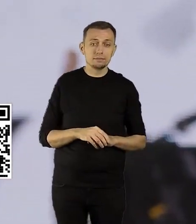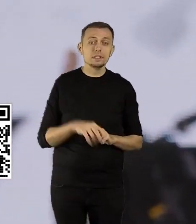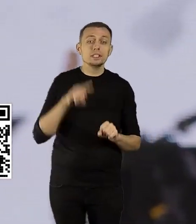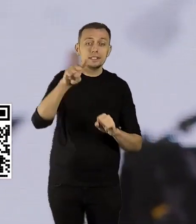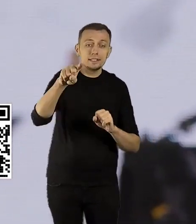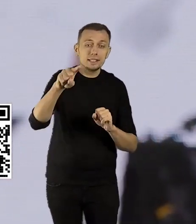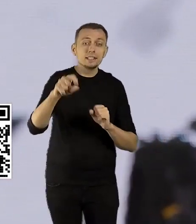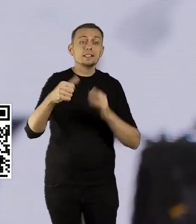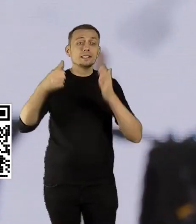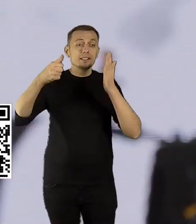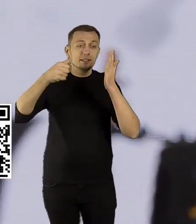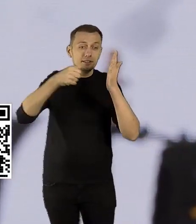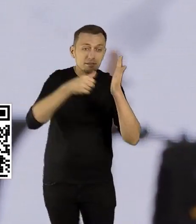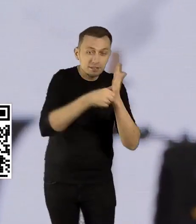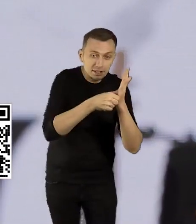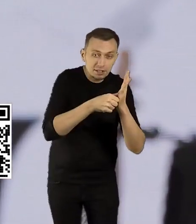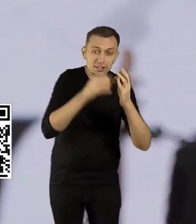udostępnij